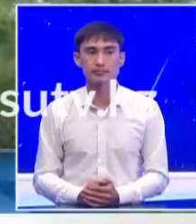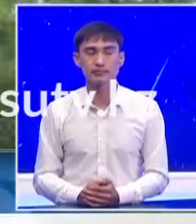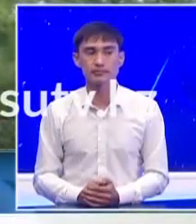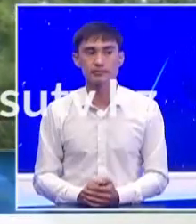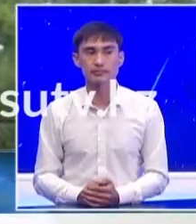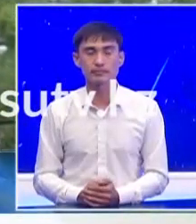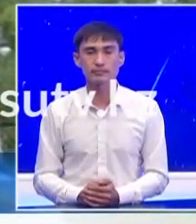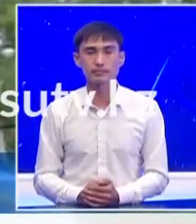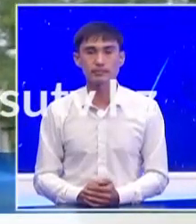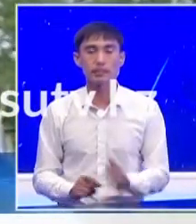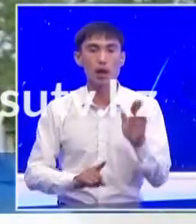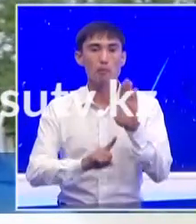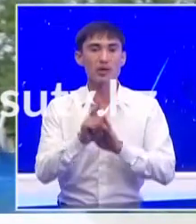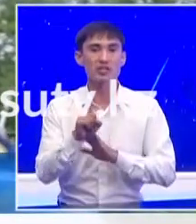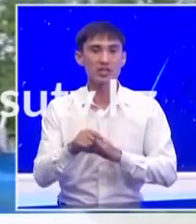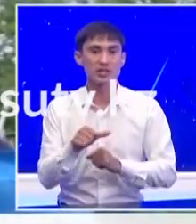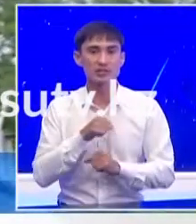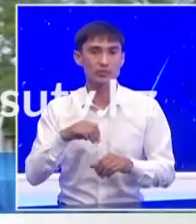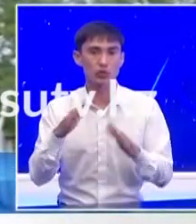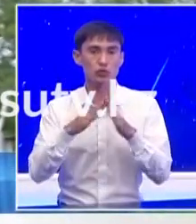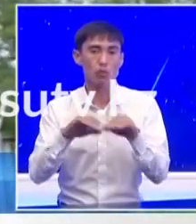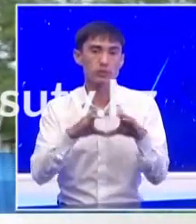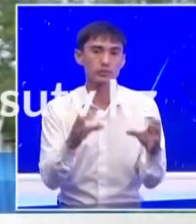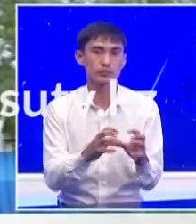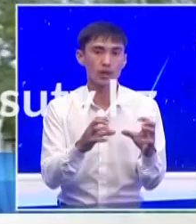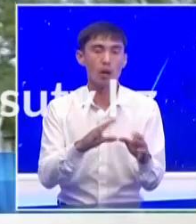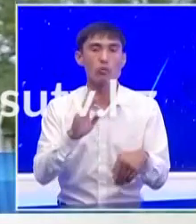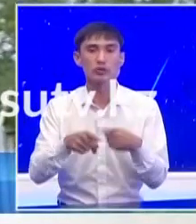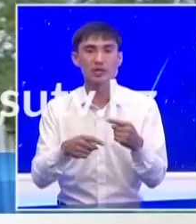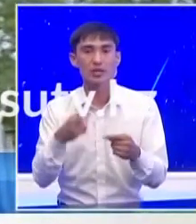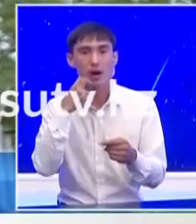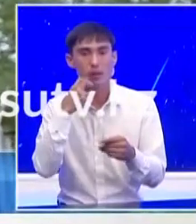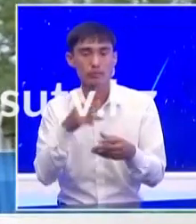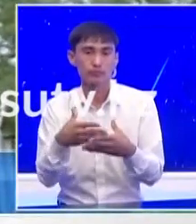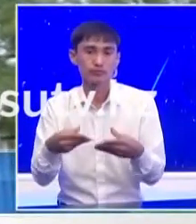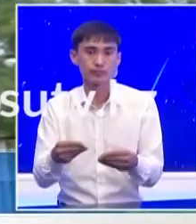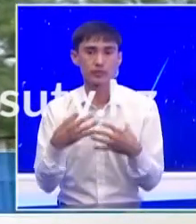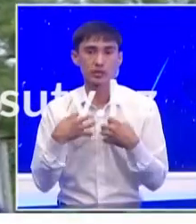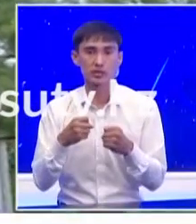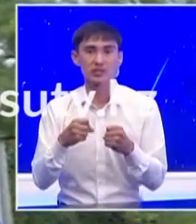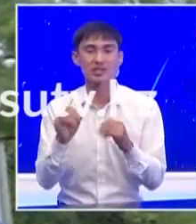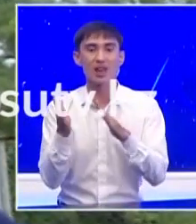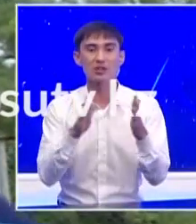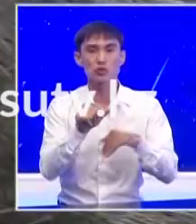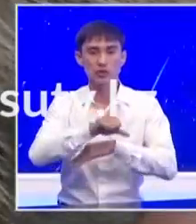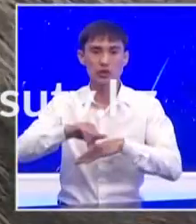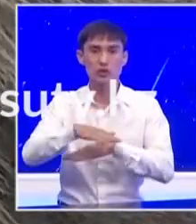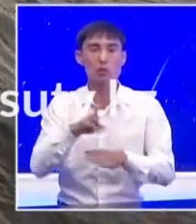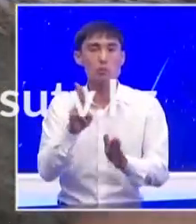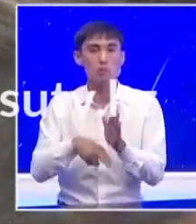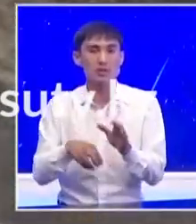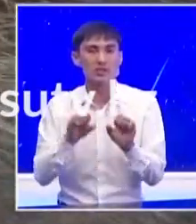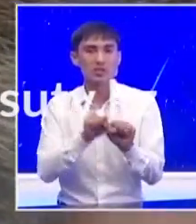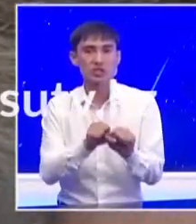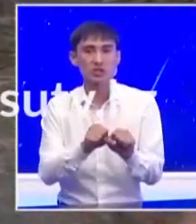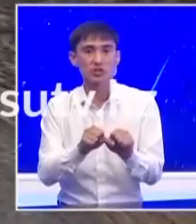Алматы. Поначалу я содержал его в доме. Уже позднее, когда нога его стала заживать, выпустил на территорию лесхоза. Но чтобы беззащитный детеныш не